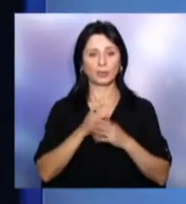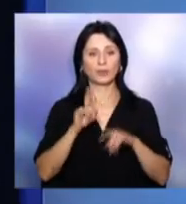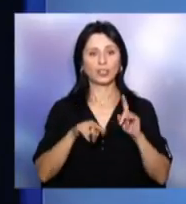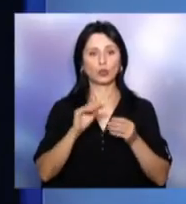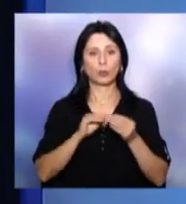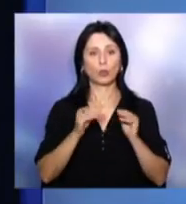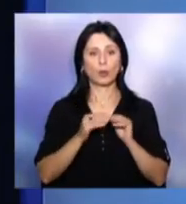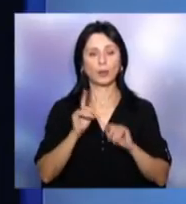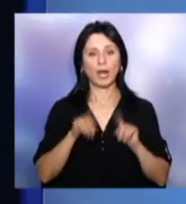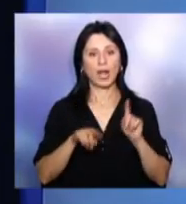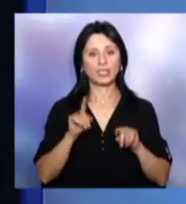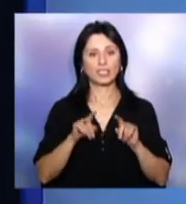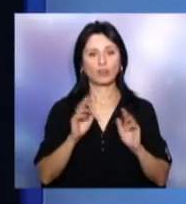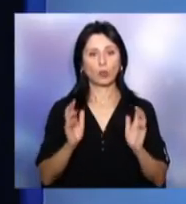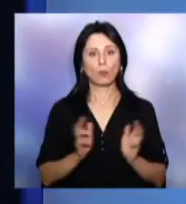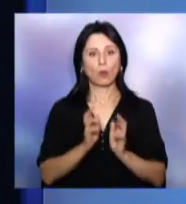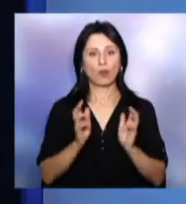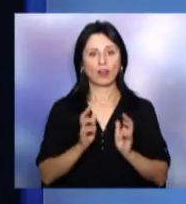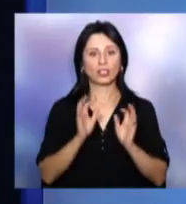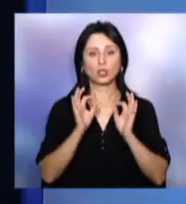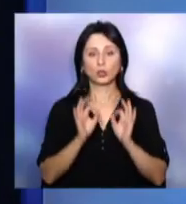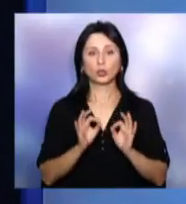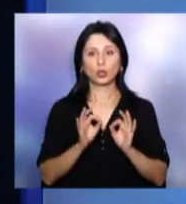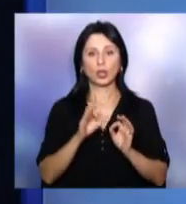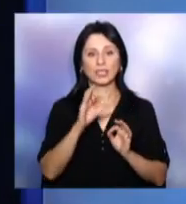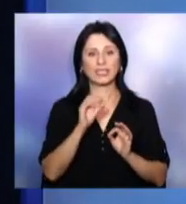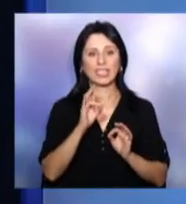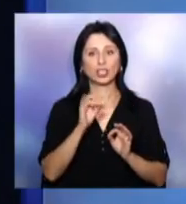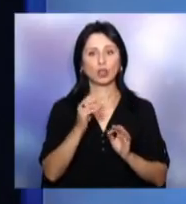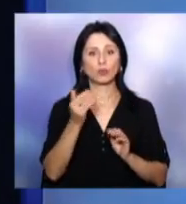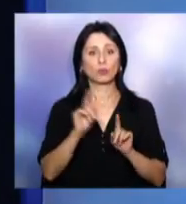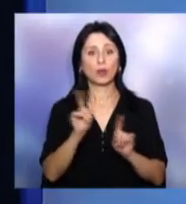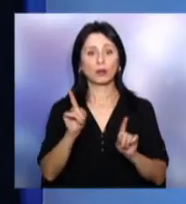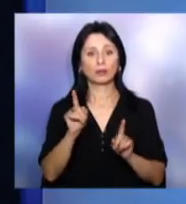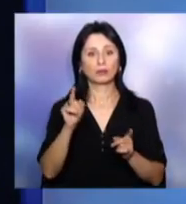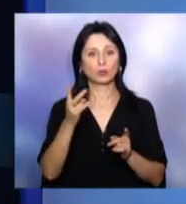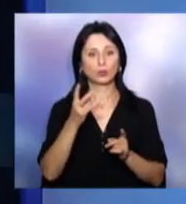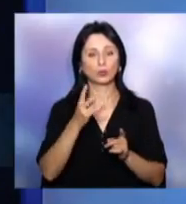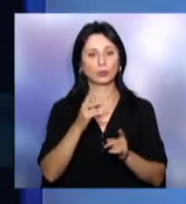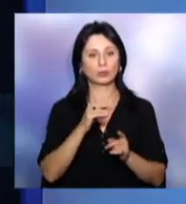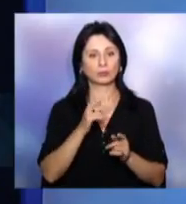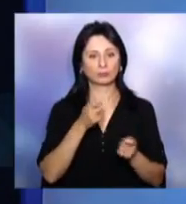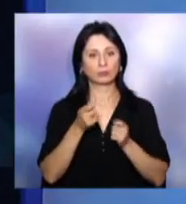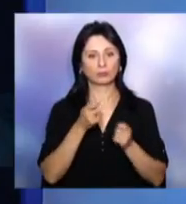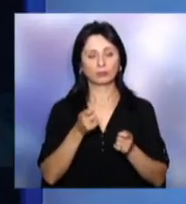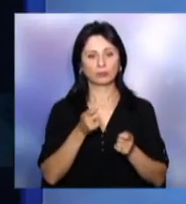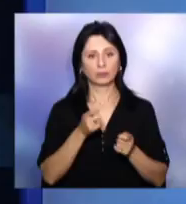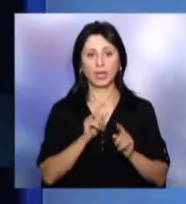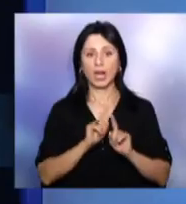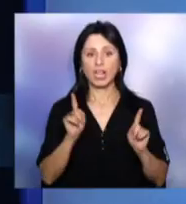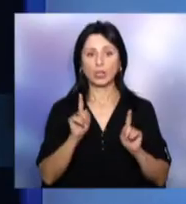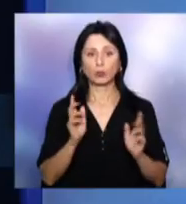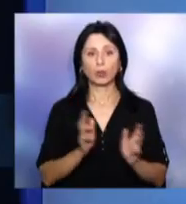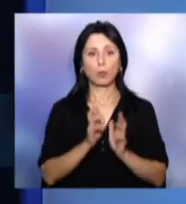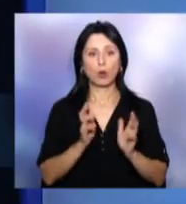პრობლემა განსაკუთრებულ მოვლას სწორედ სეზონური თავისებურებების გათვალისწინებით გულისხმობს და განსაკუთრებულ